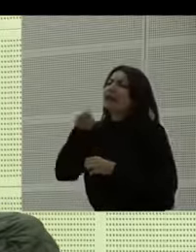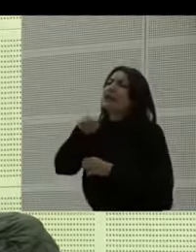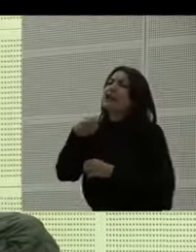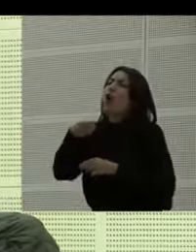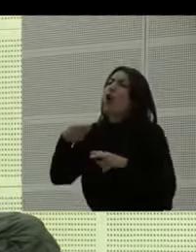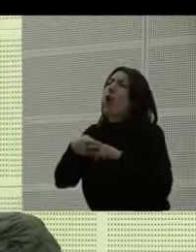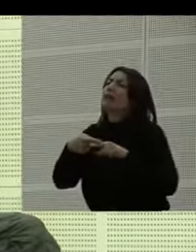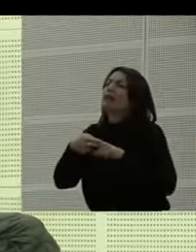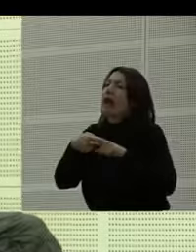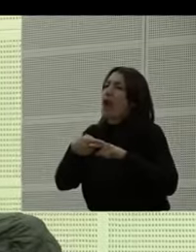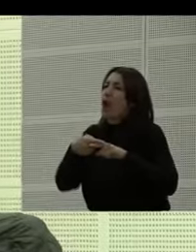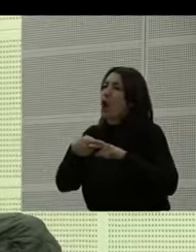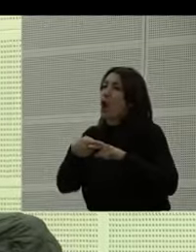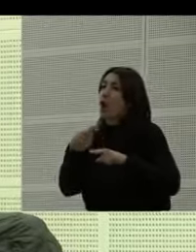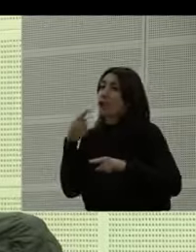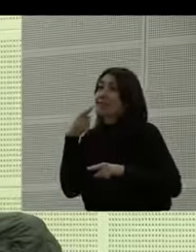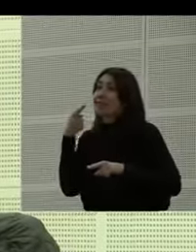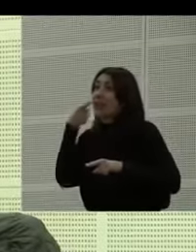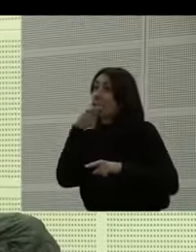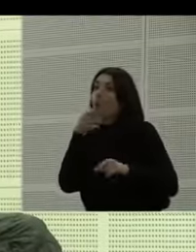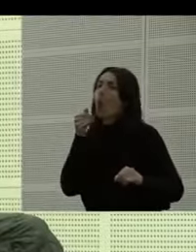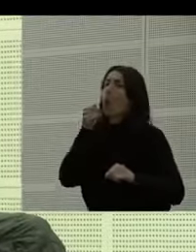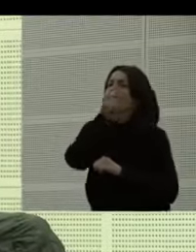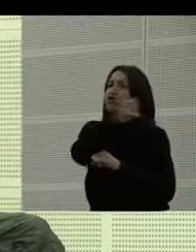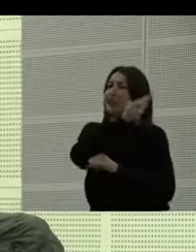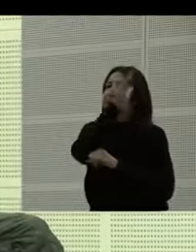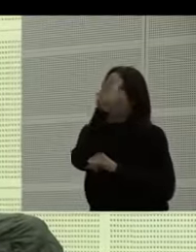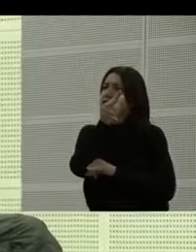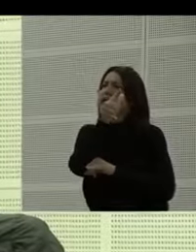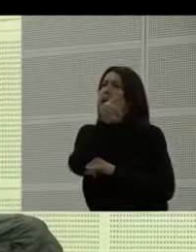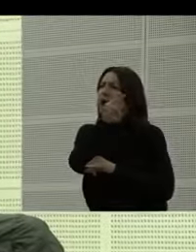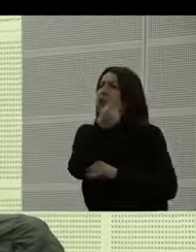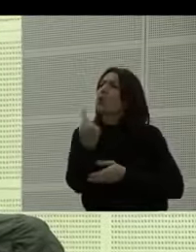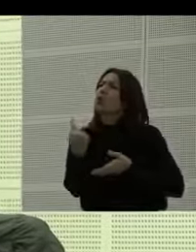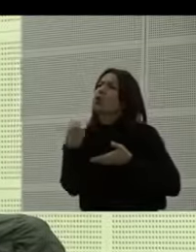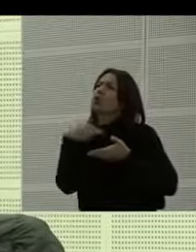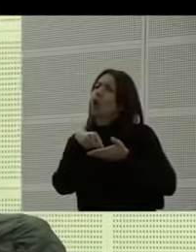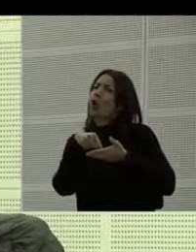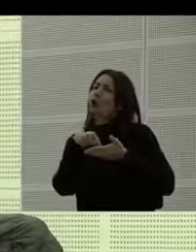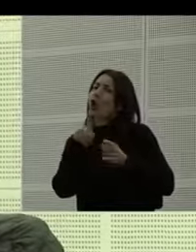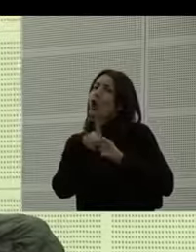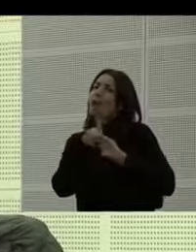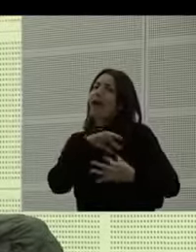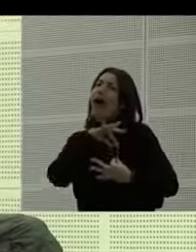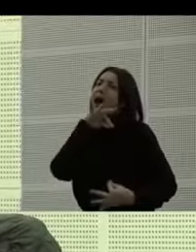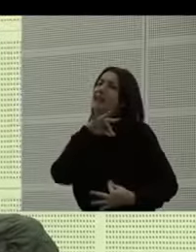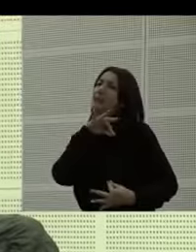se tu uccidi quel principe io ti darò un'anima immortale,